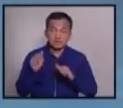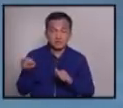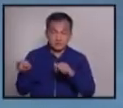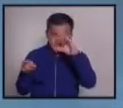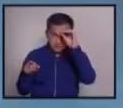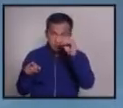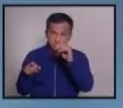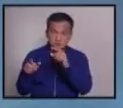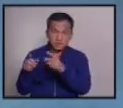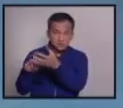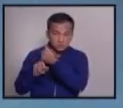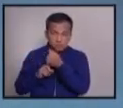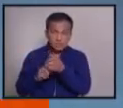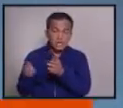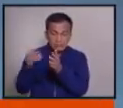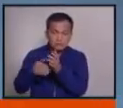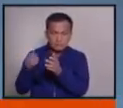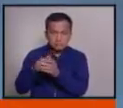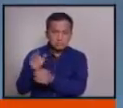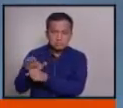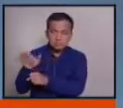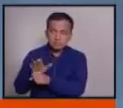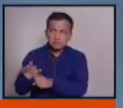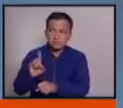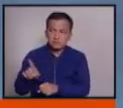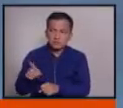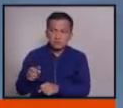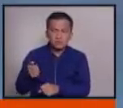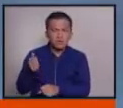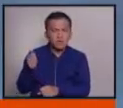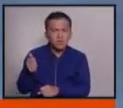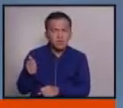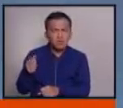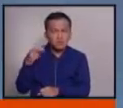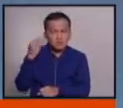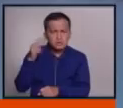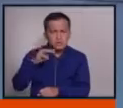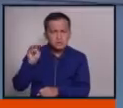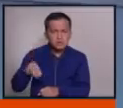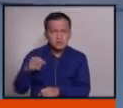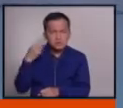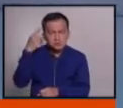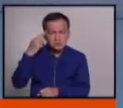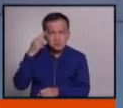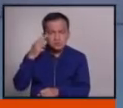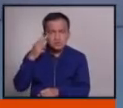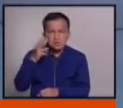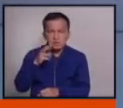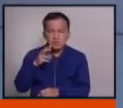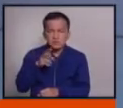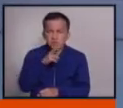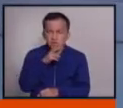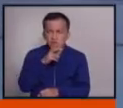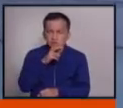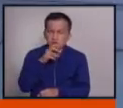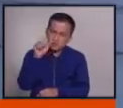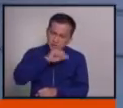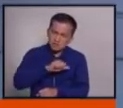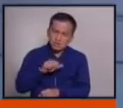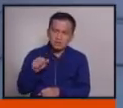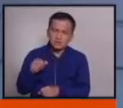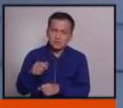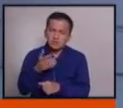Lalaki inaresto matapos paulit-ulit naghahasain ang sariling pamangkin sa Maynila. Ang dahilan ng sospek, lasing siya at malambing daw ang